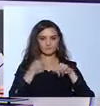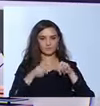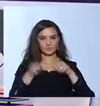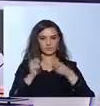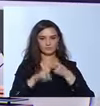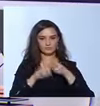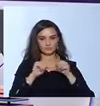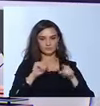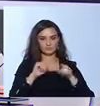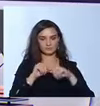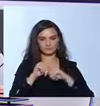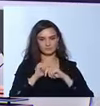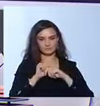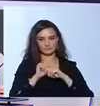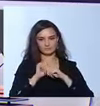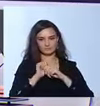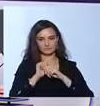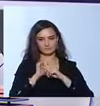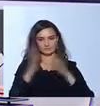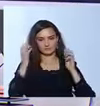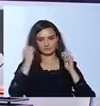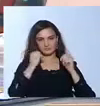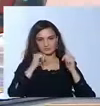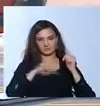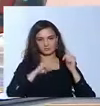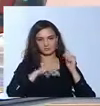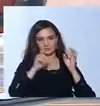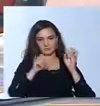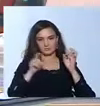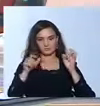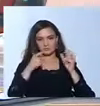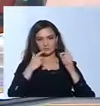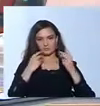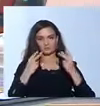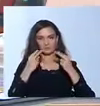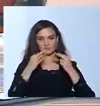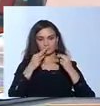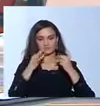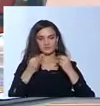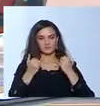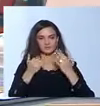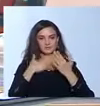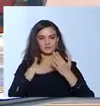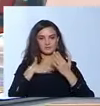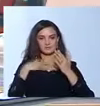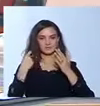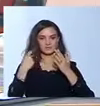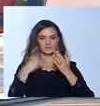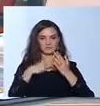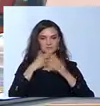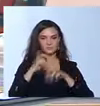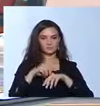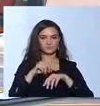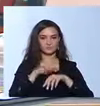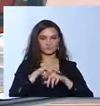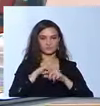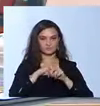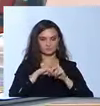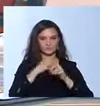უკავშირდება ძირითადად დიდი მადლობა კოლეგებო მაყურებელს შევახსენებ დღევანდელი ჩვენი გადაცემის სტუმრები